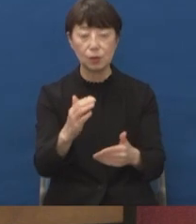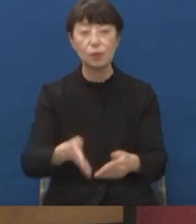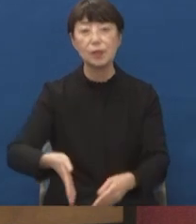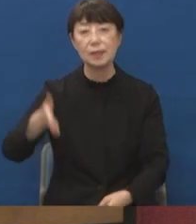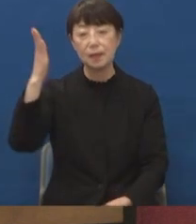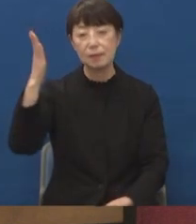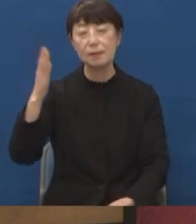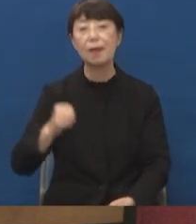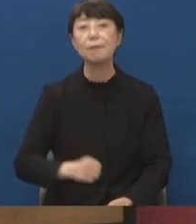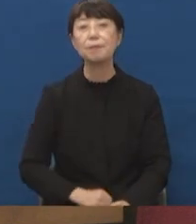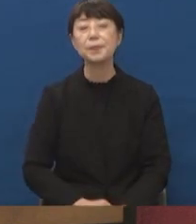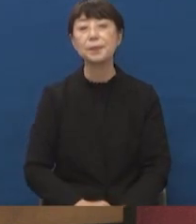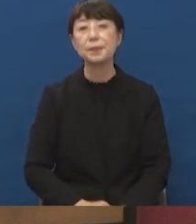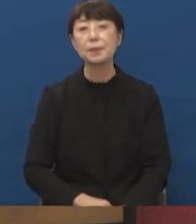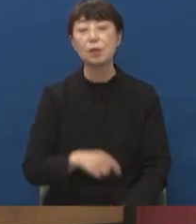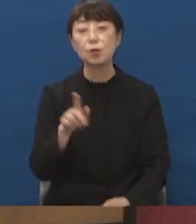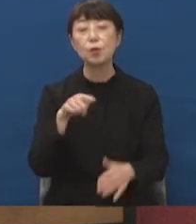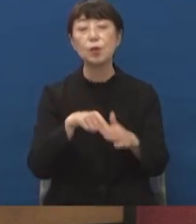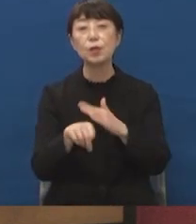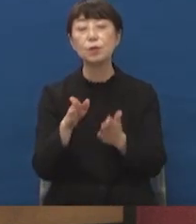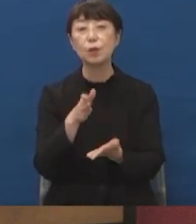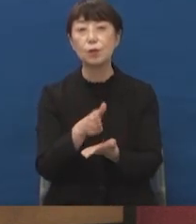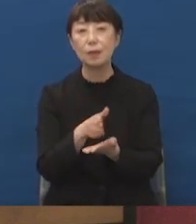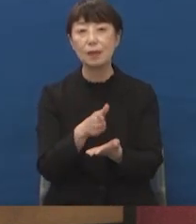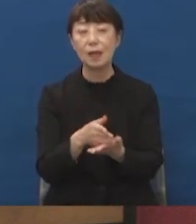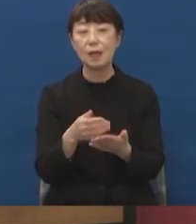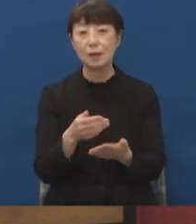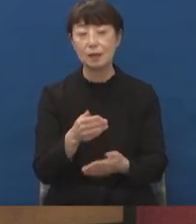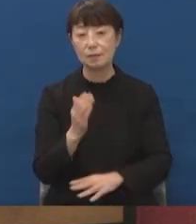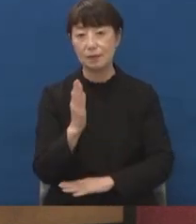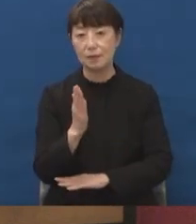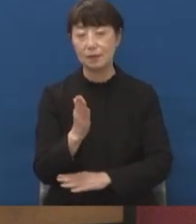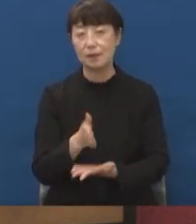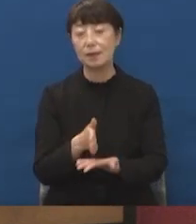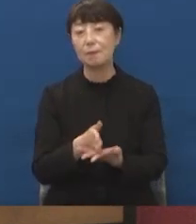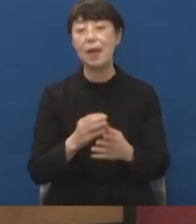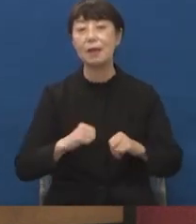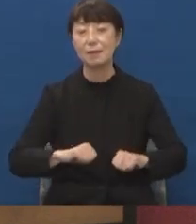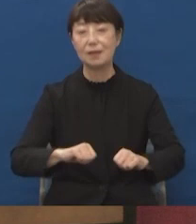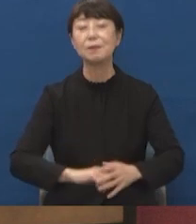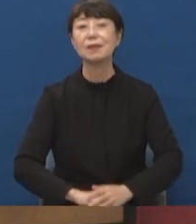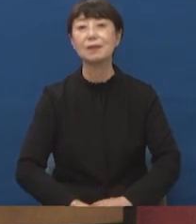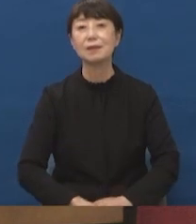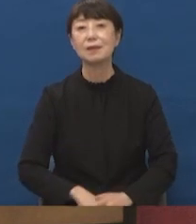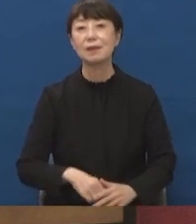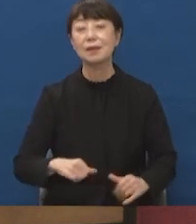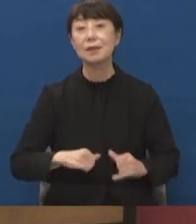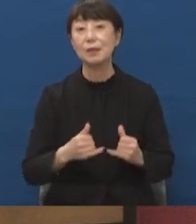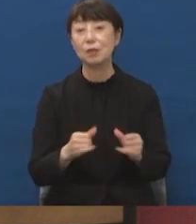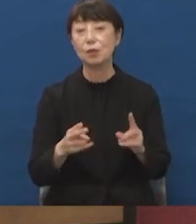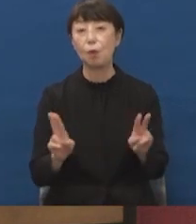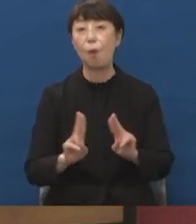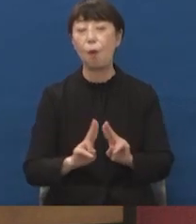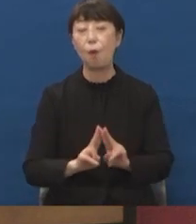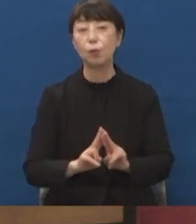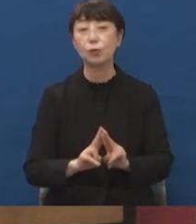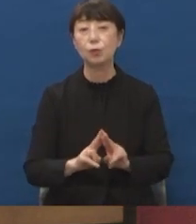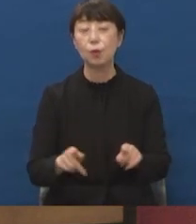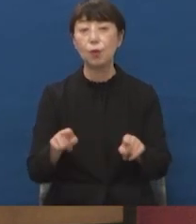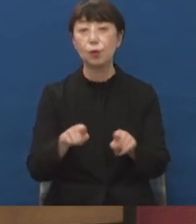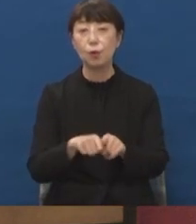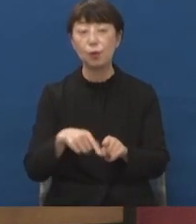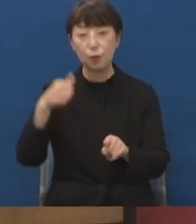りますので、その理由を述べて討論します。自民党などの共同提案の意見書